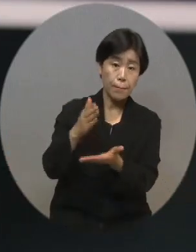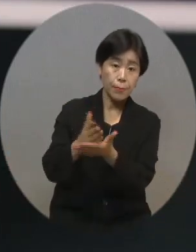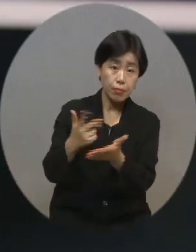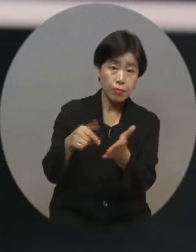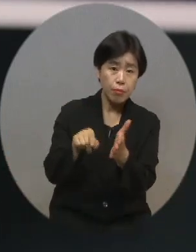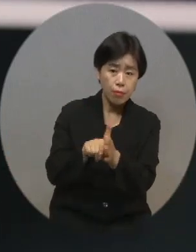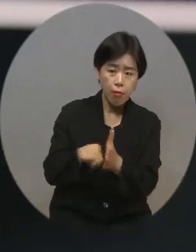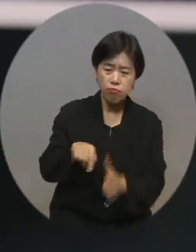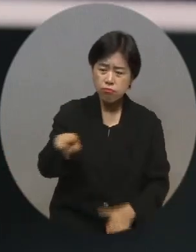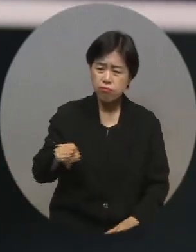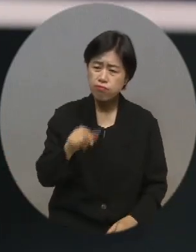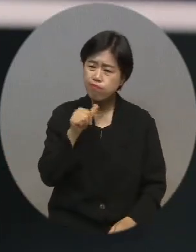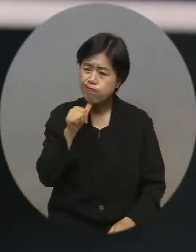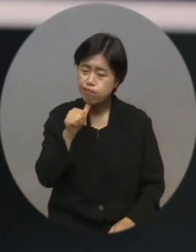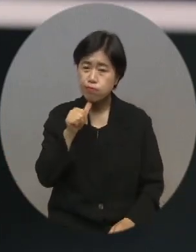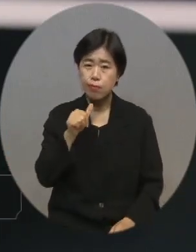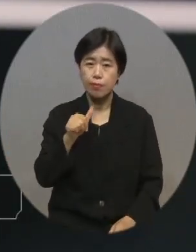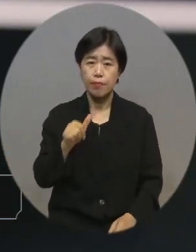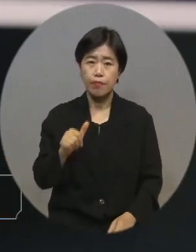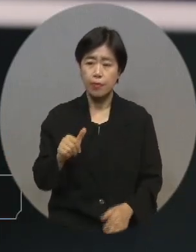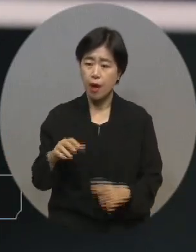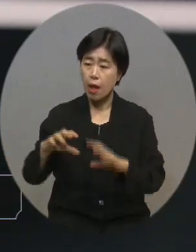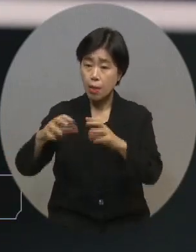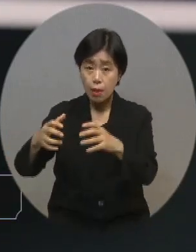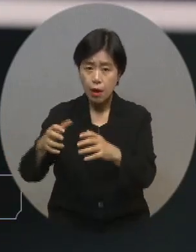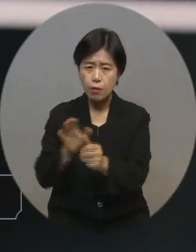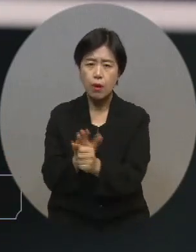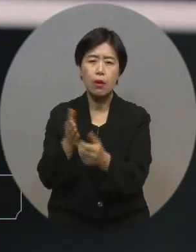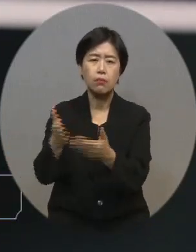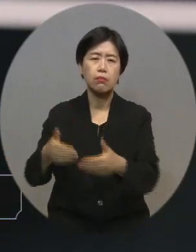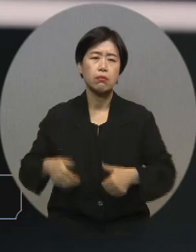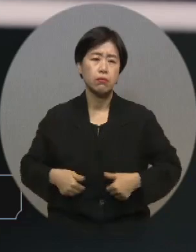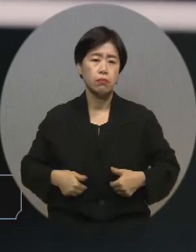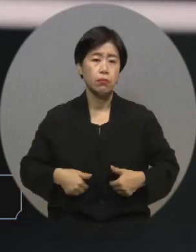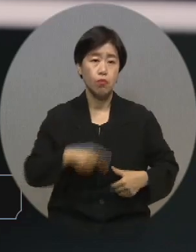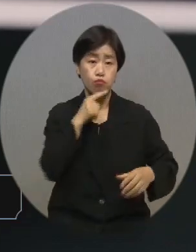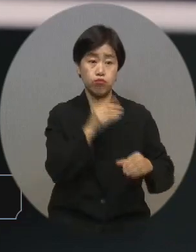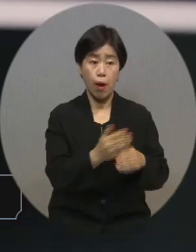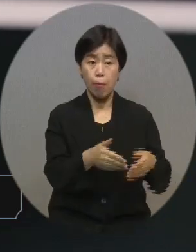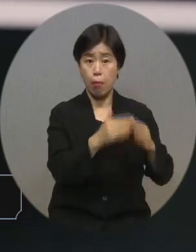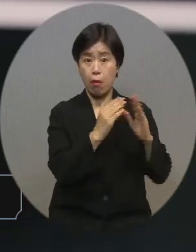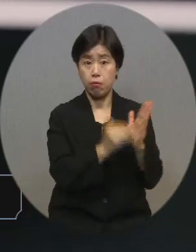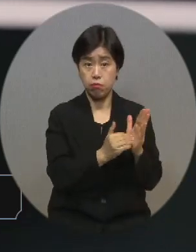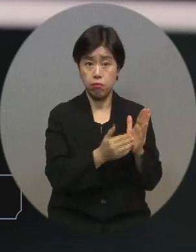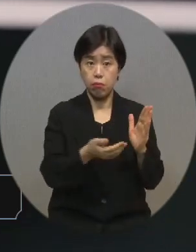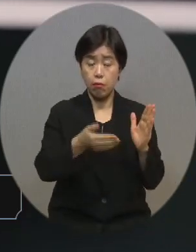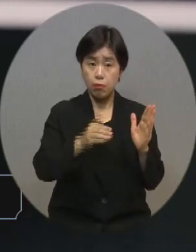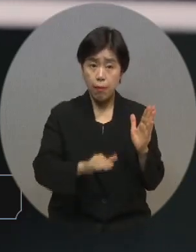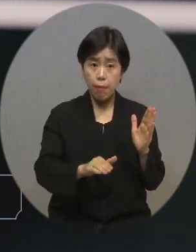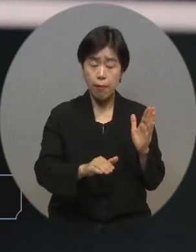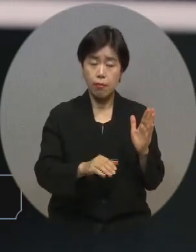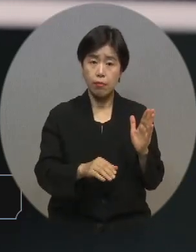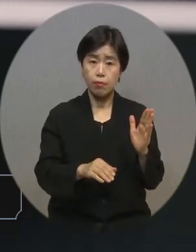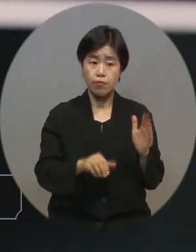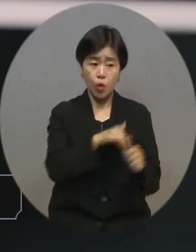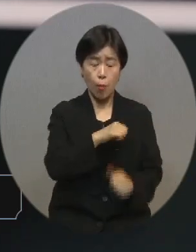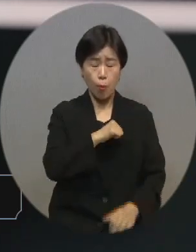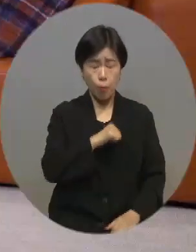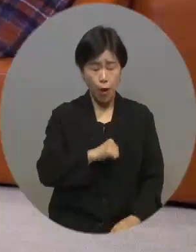남조선을 해방해야 된다라고 했는데 그래서 북한 국민들이 먹는 것도 참고 지냈는데 그걸 안 하겠다